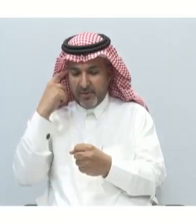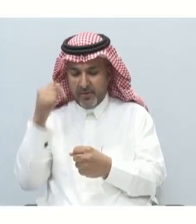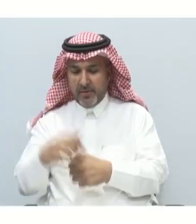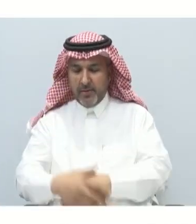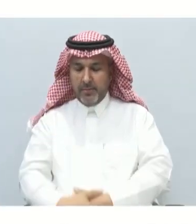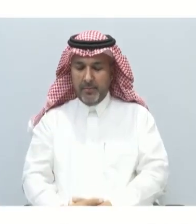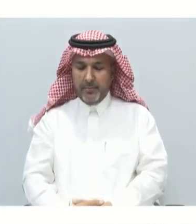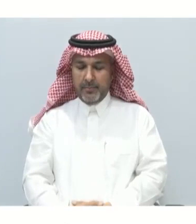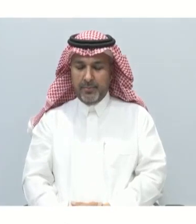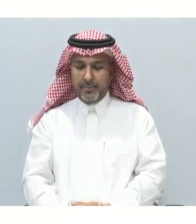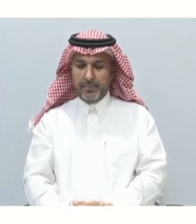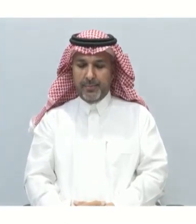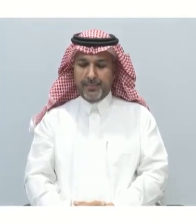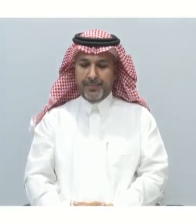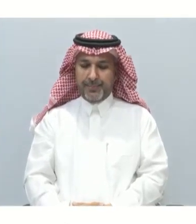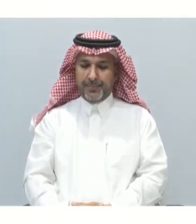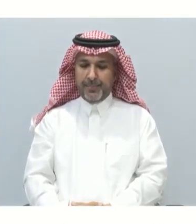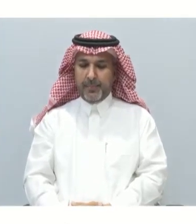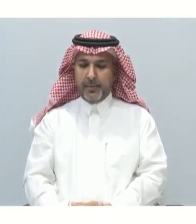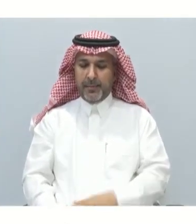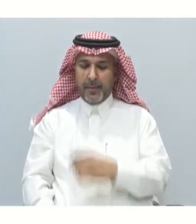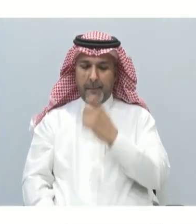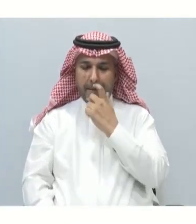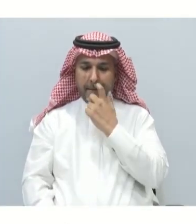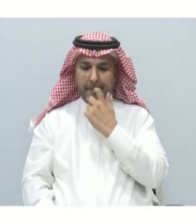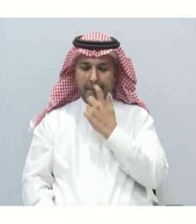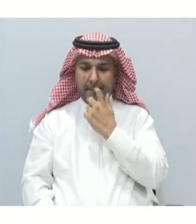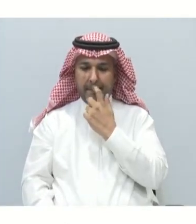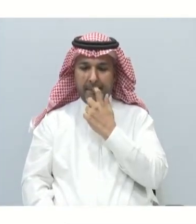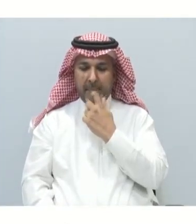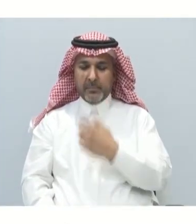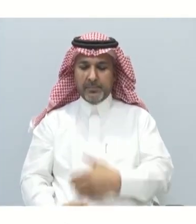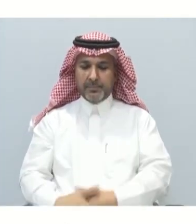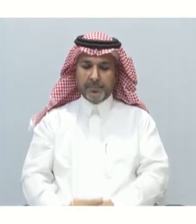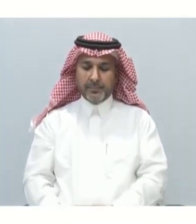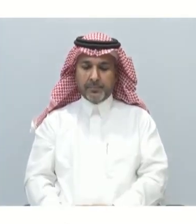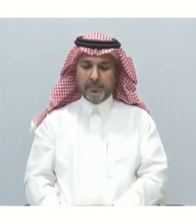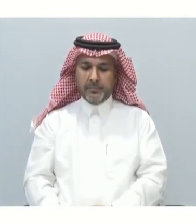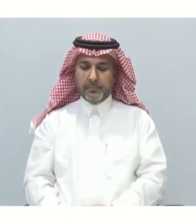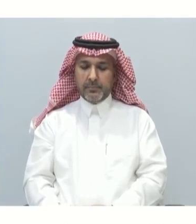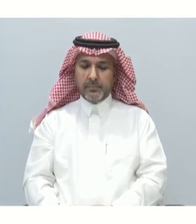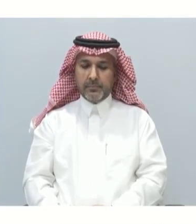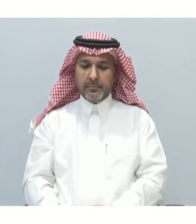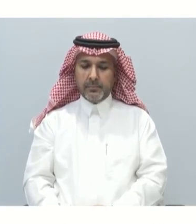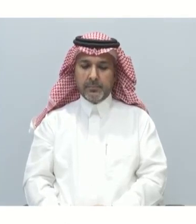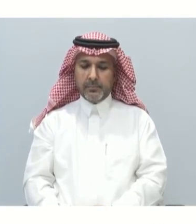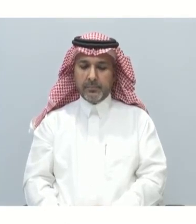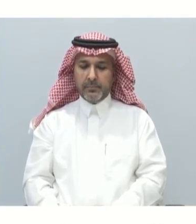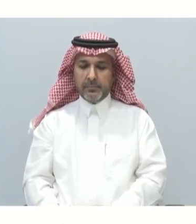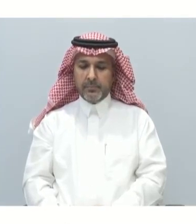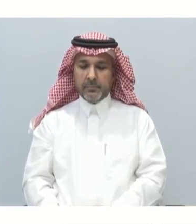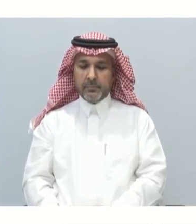يعني شوفوا المبلغ حيكون 9000 مثلا و440 يعني هنا نقول 9.44 1 ريال